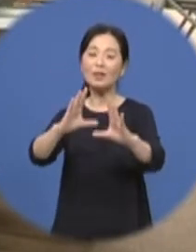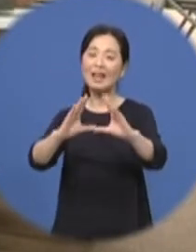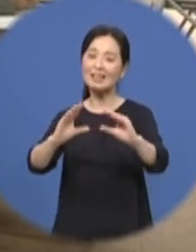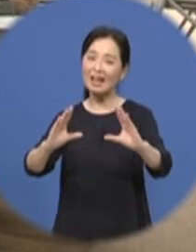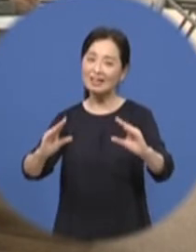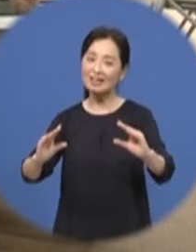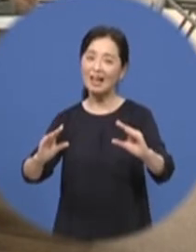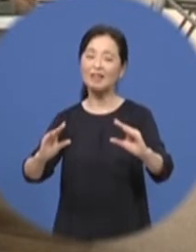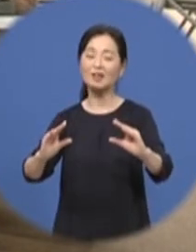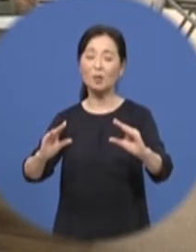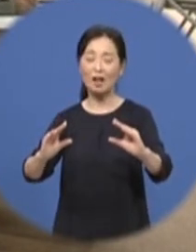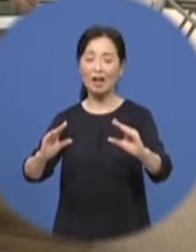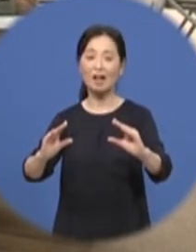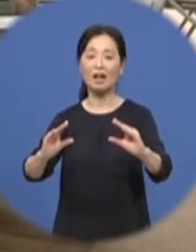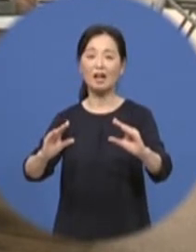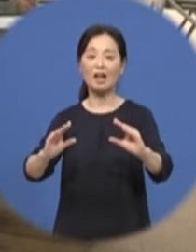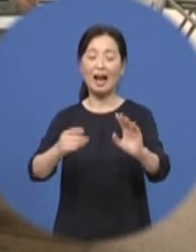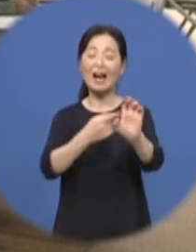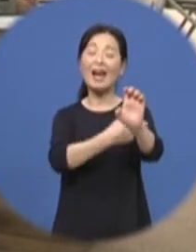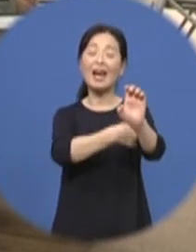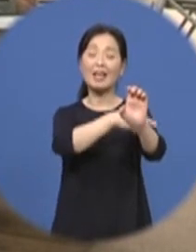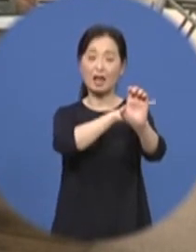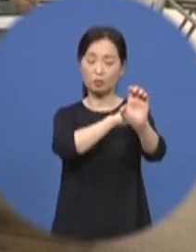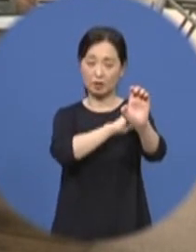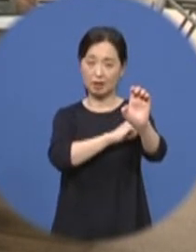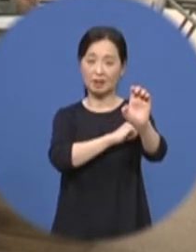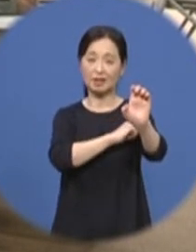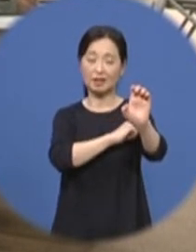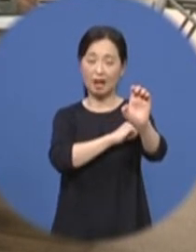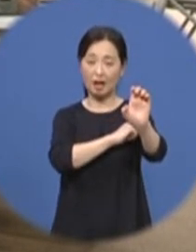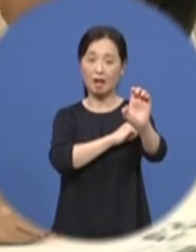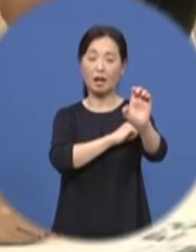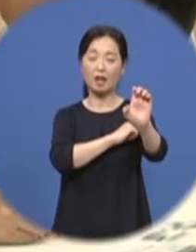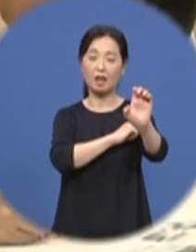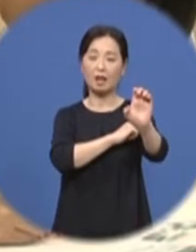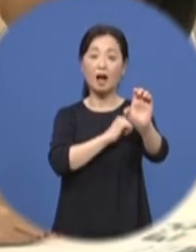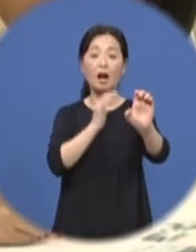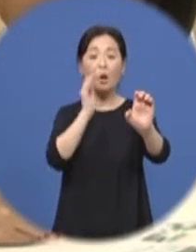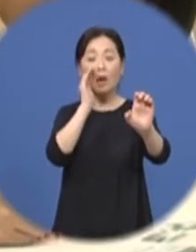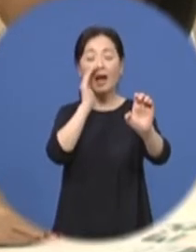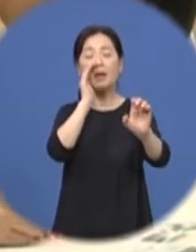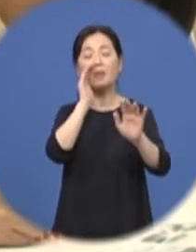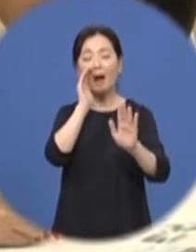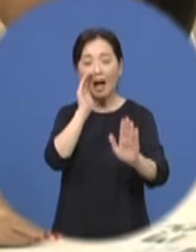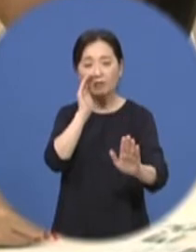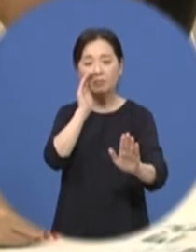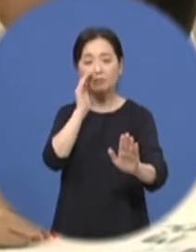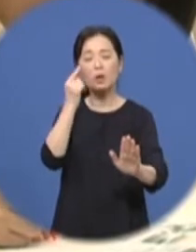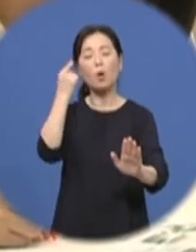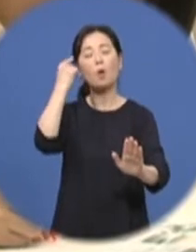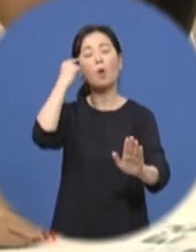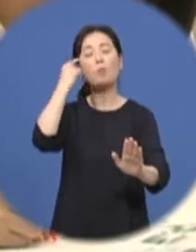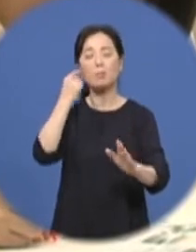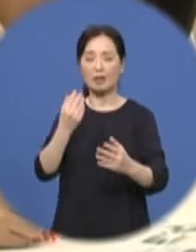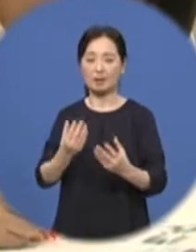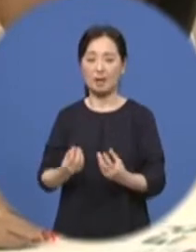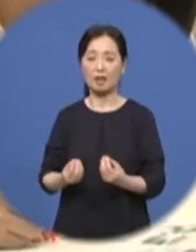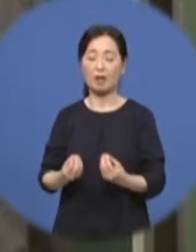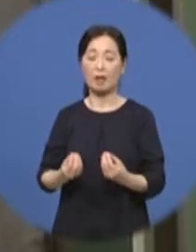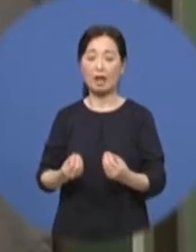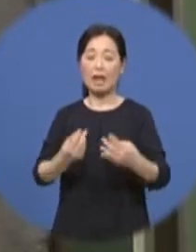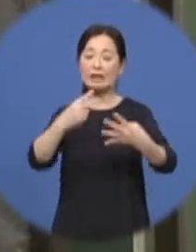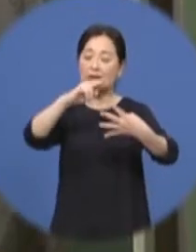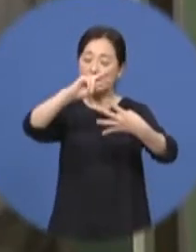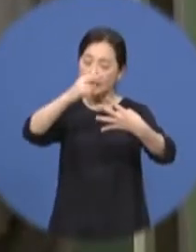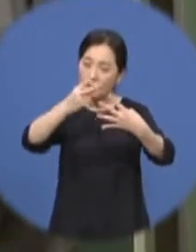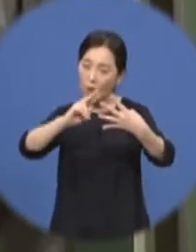さとか、そしてエネルギーですね、そういったものが和歌山にはあると すごく感じたんです。四季折々